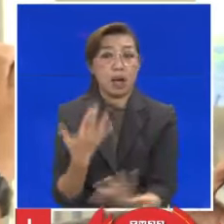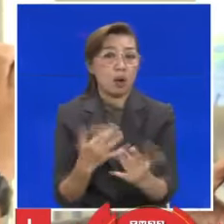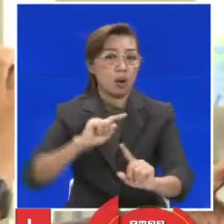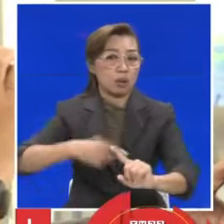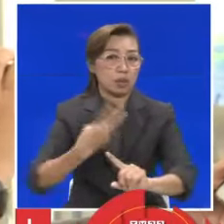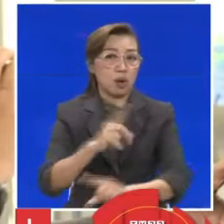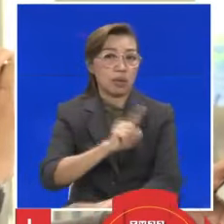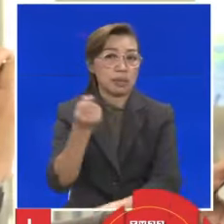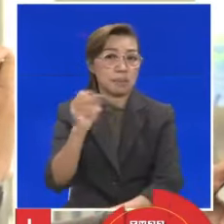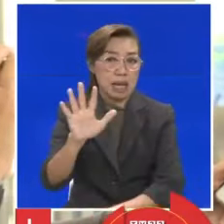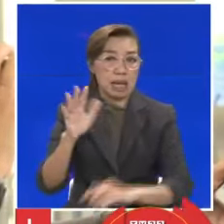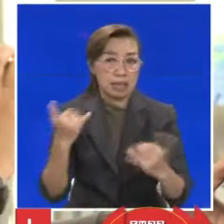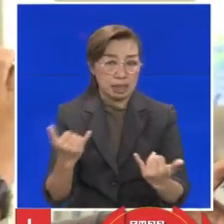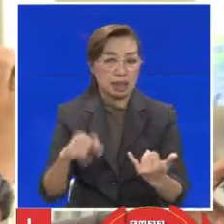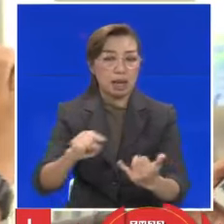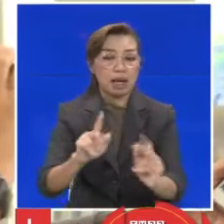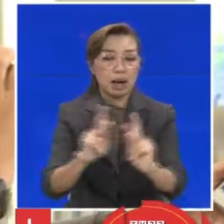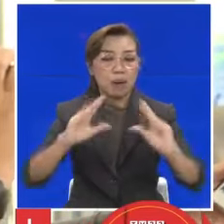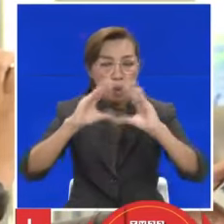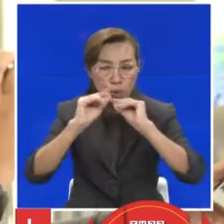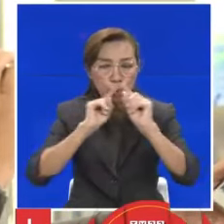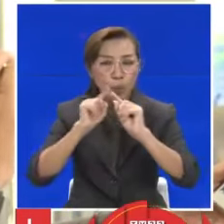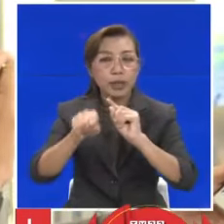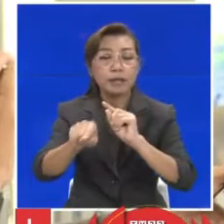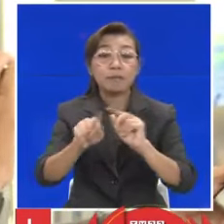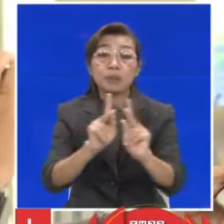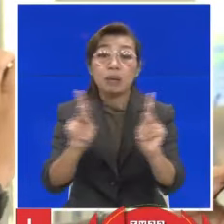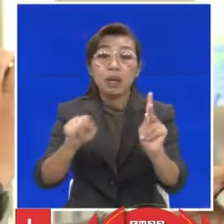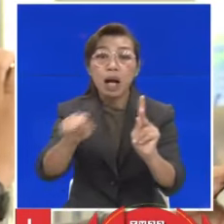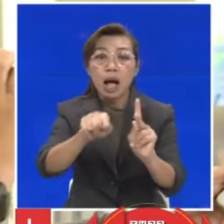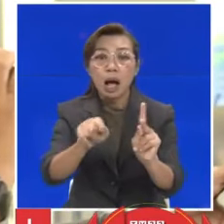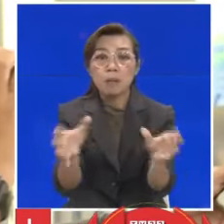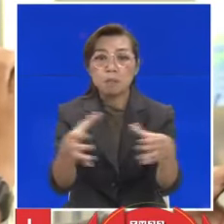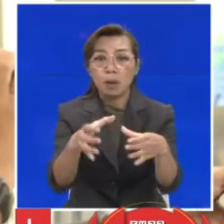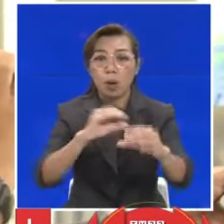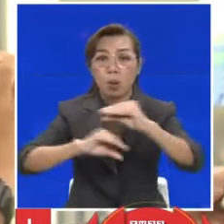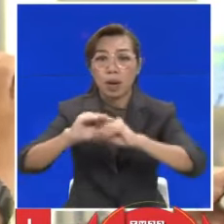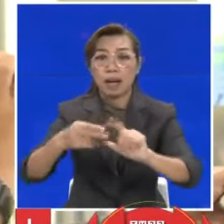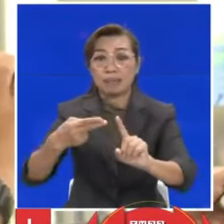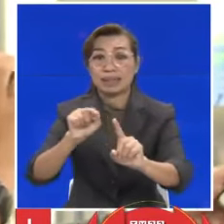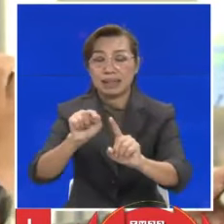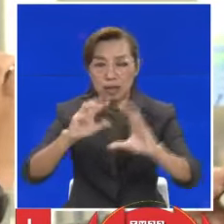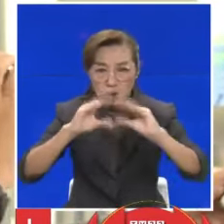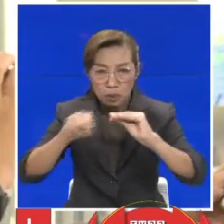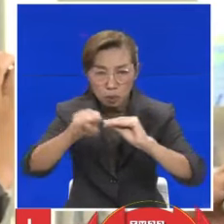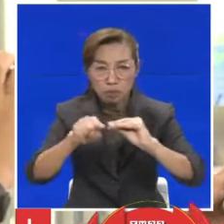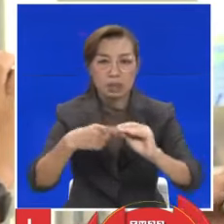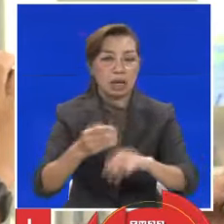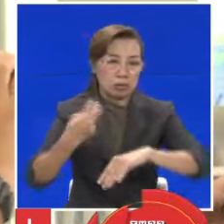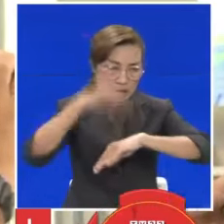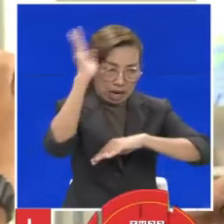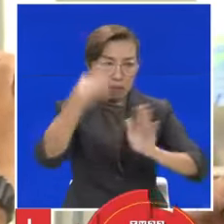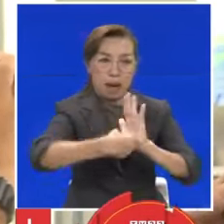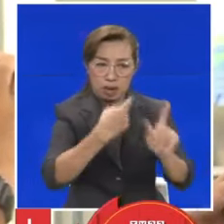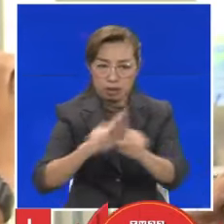กุมภาพันธ์นี่แหละคุณผู้ชมคะจะมีการประชุมกันเกิดขึ้นคือเป็นการประชุมบอร์ดชุดใหญ่แล้วเดี๋ยวจะมีการชี้แจงความคืบหน้าในทุกด้านด้วยนะคะ